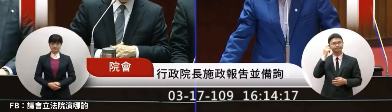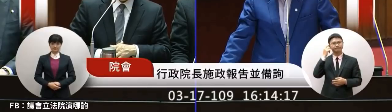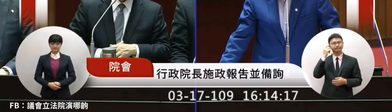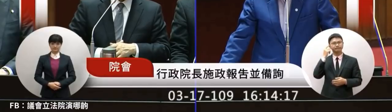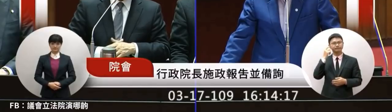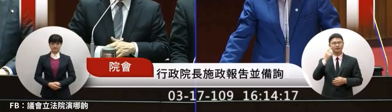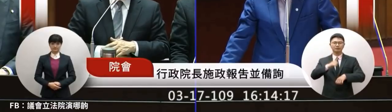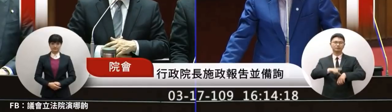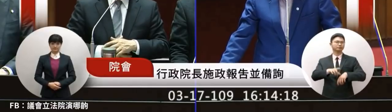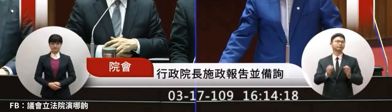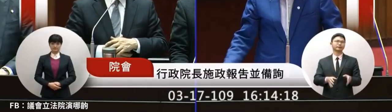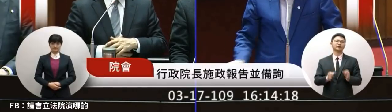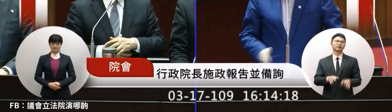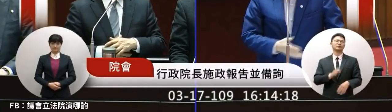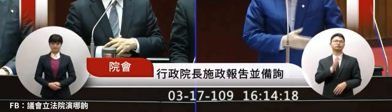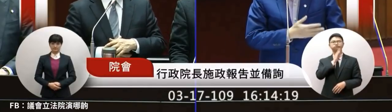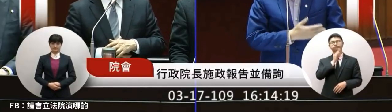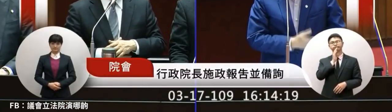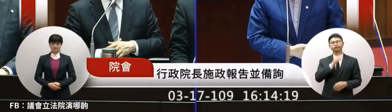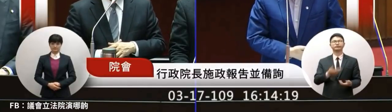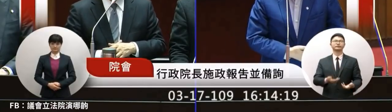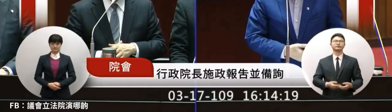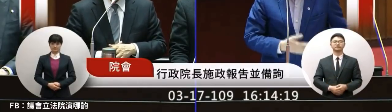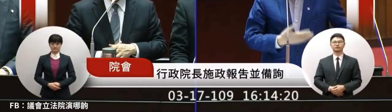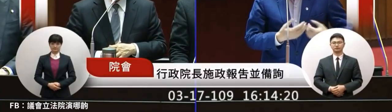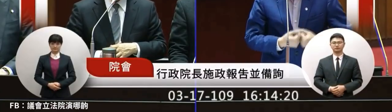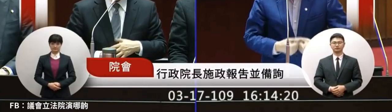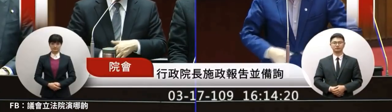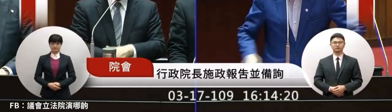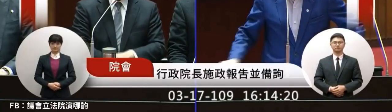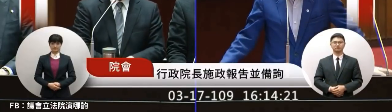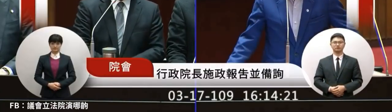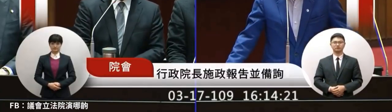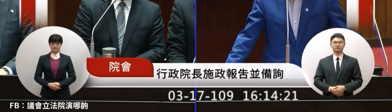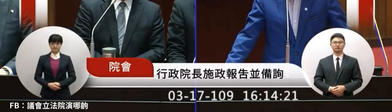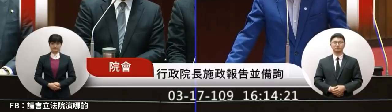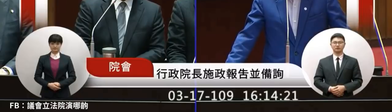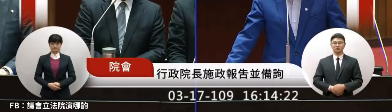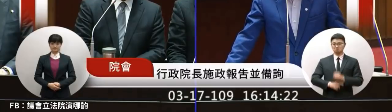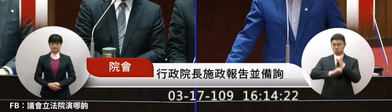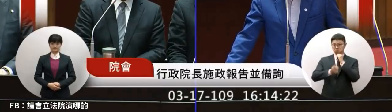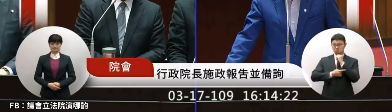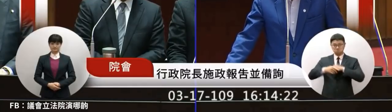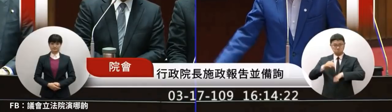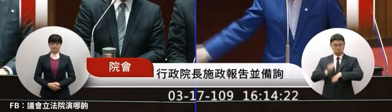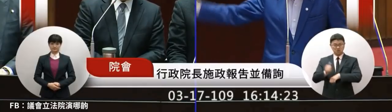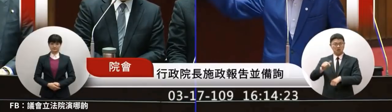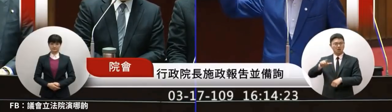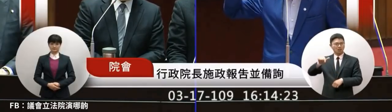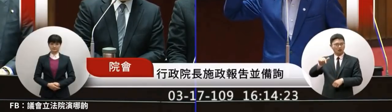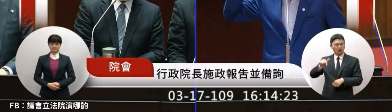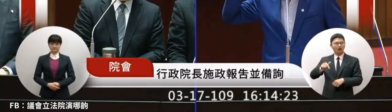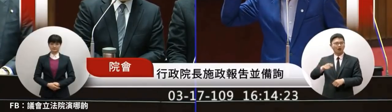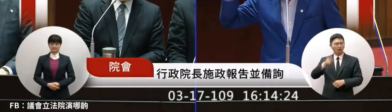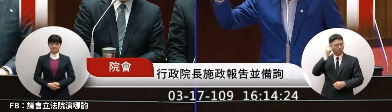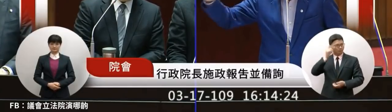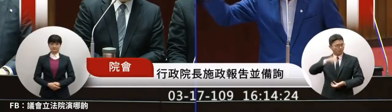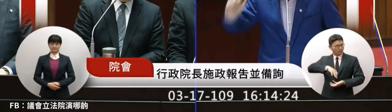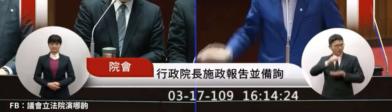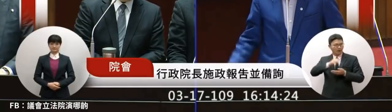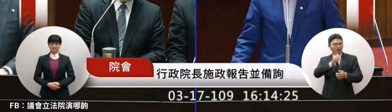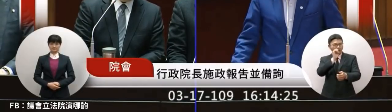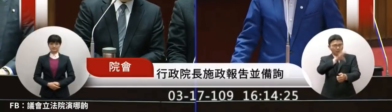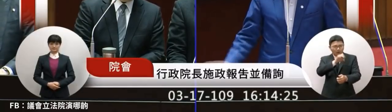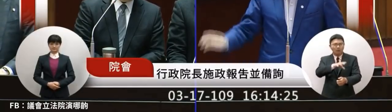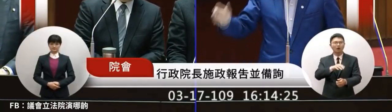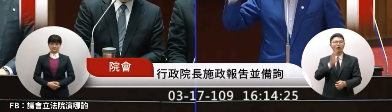这个浪费时间了。当这个法学的教授都给你很诚恳的建议，用这样子